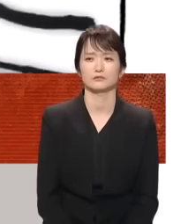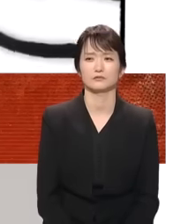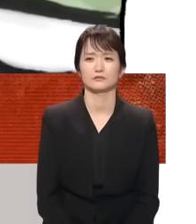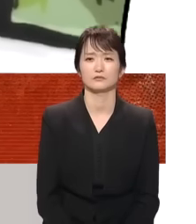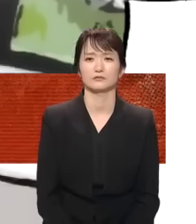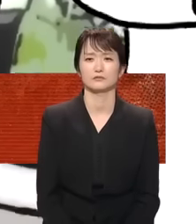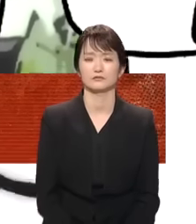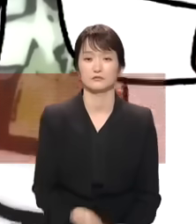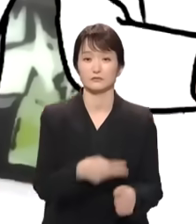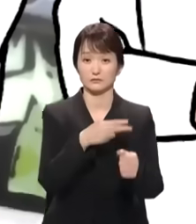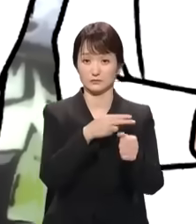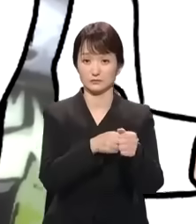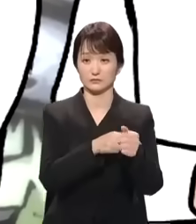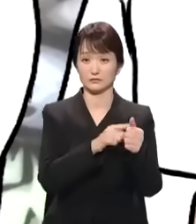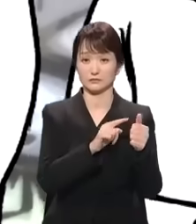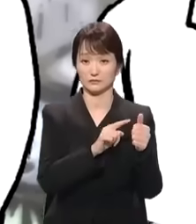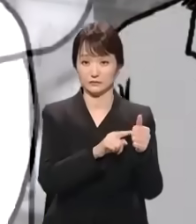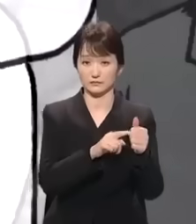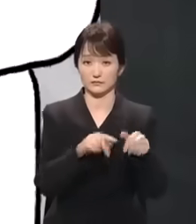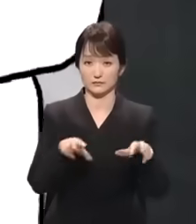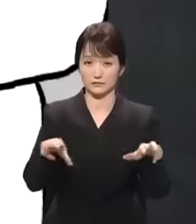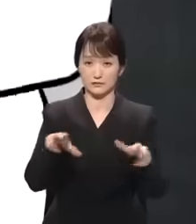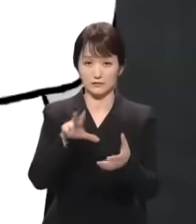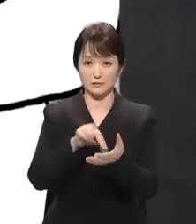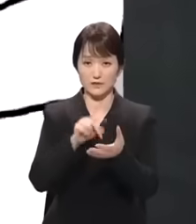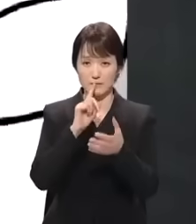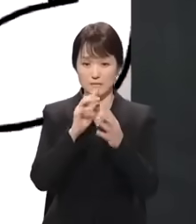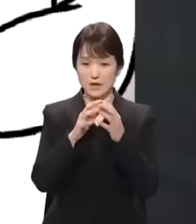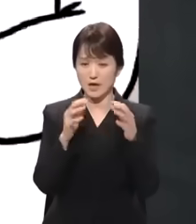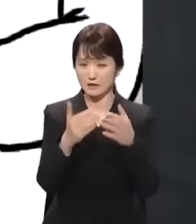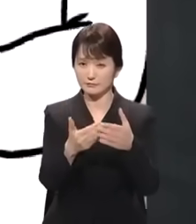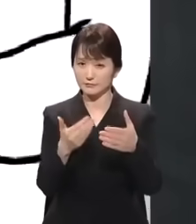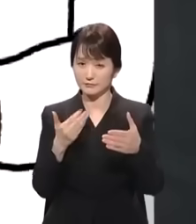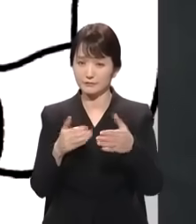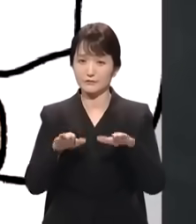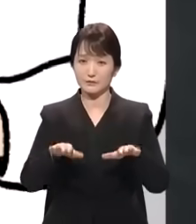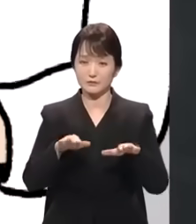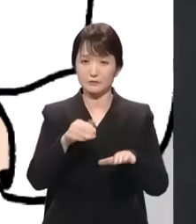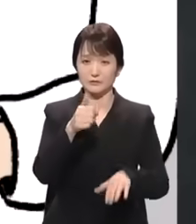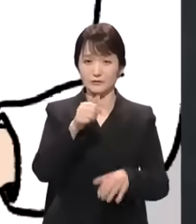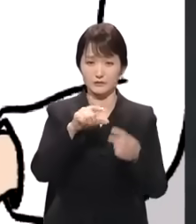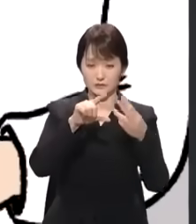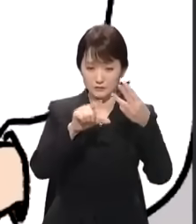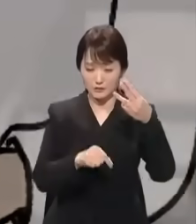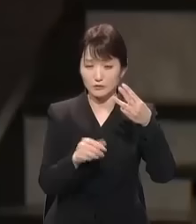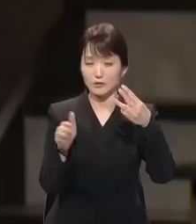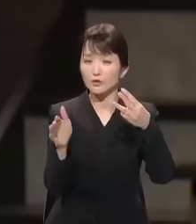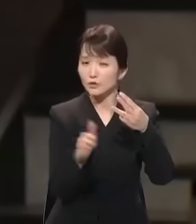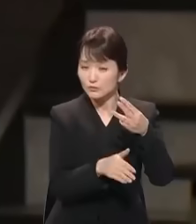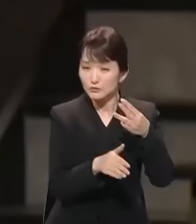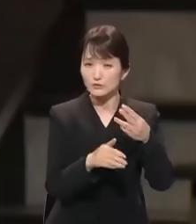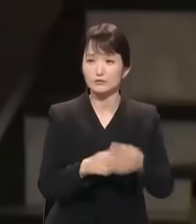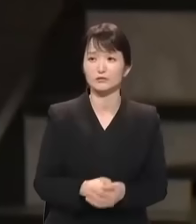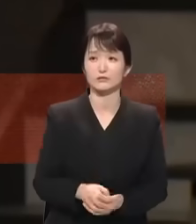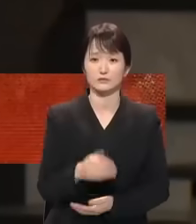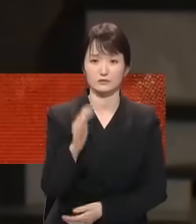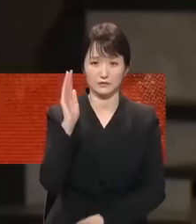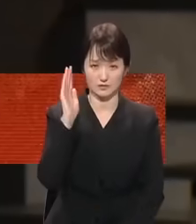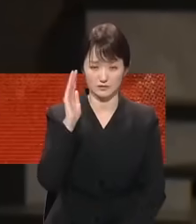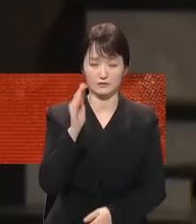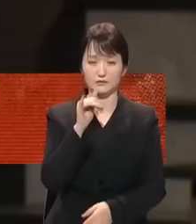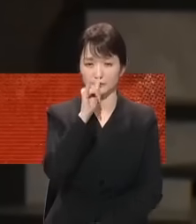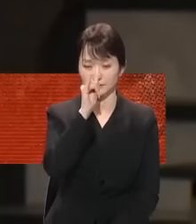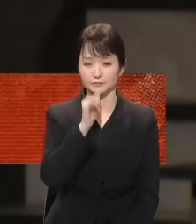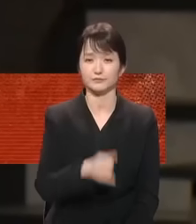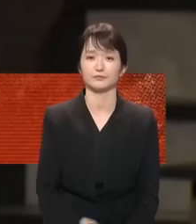교수 같은 경우는 뭐이 문제가 이렇게 붉어지기 전까지 이번 학기 즉 3월달부터 시작된 학기에도 강의를 하고 있다라고